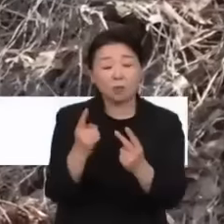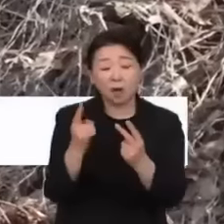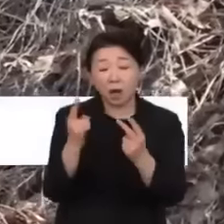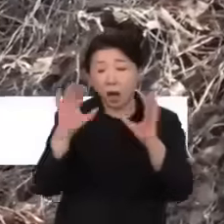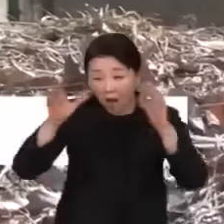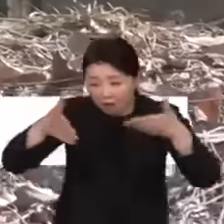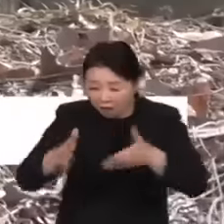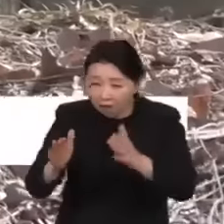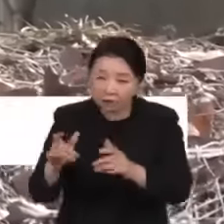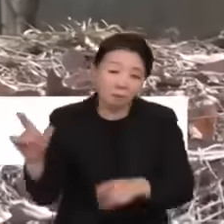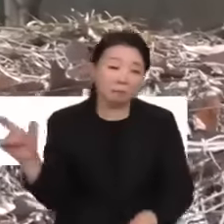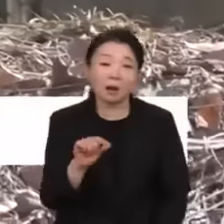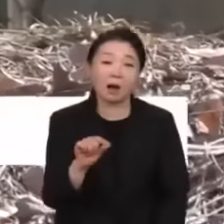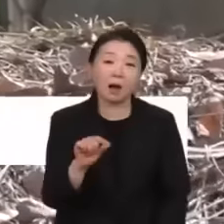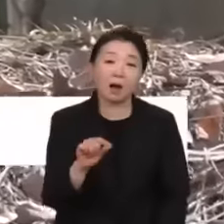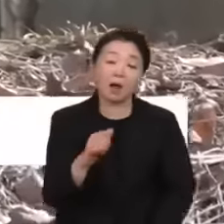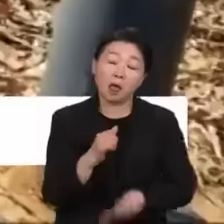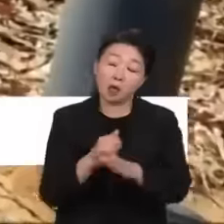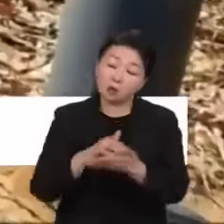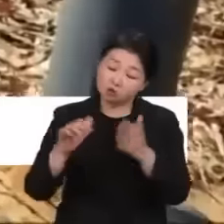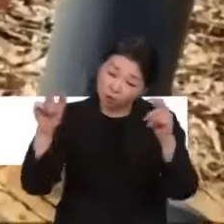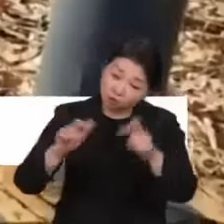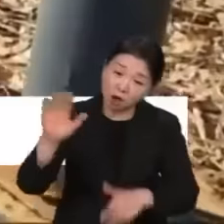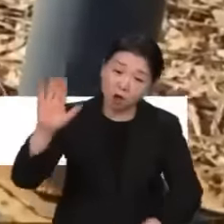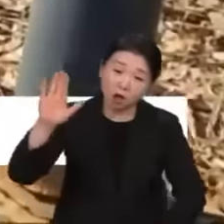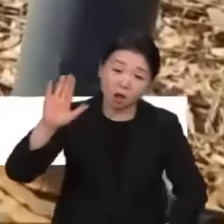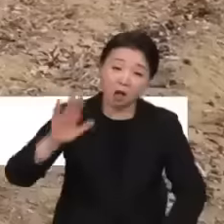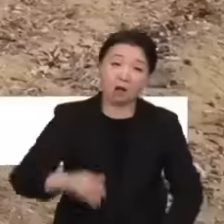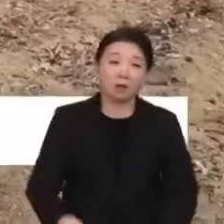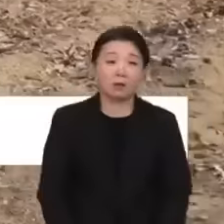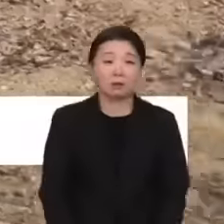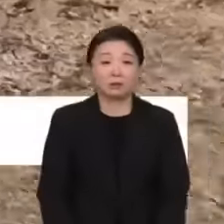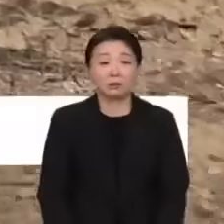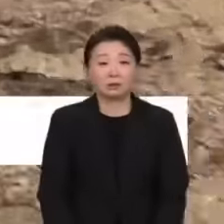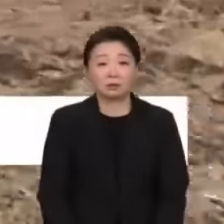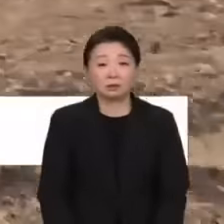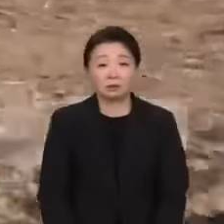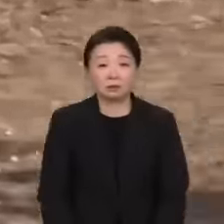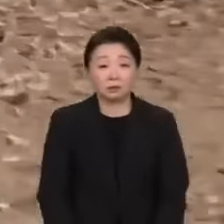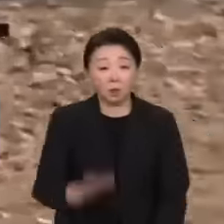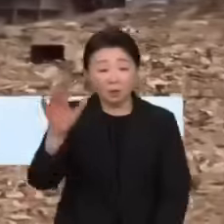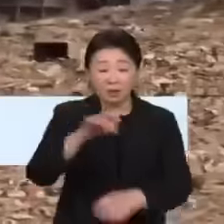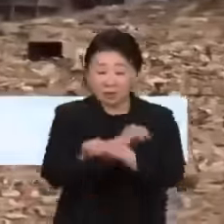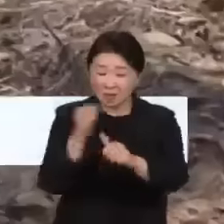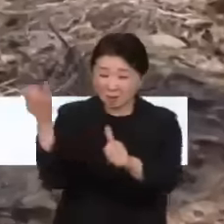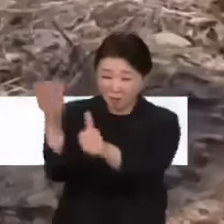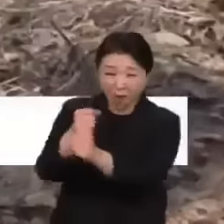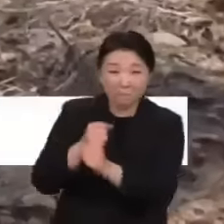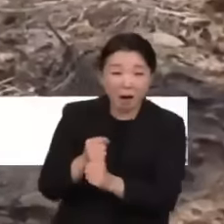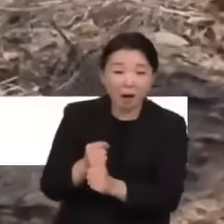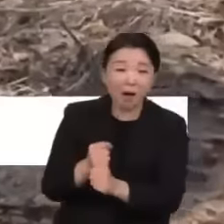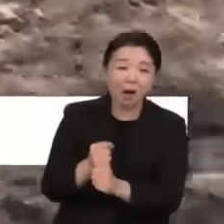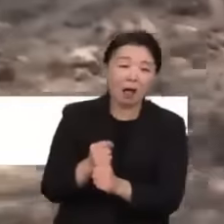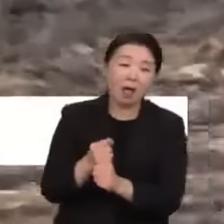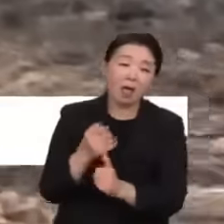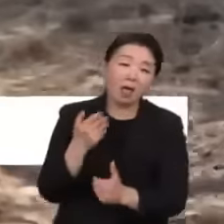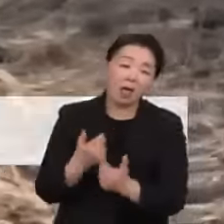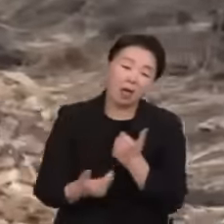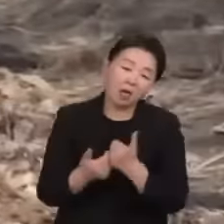속도가 빨라 숫자는 좀처럼 줄지 않고 있습니다. 게다가 들깨 포획을 두고 갈등까지 빚어지고